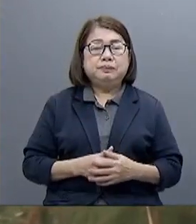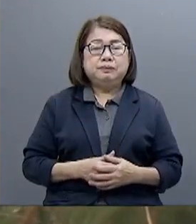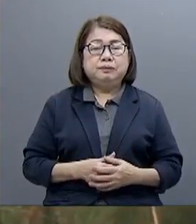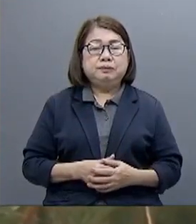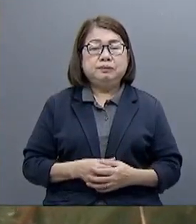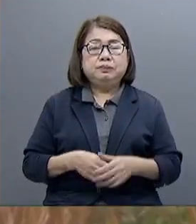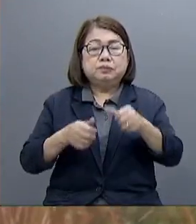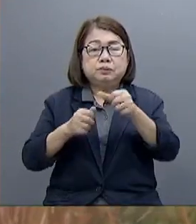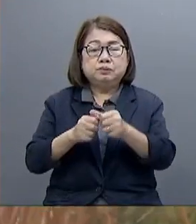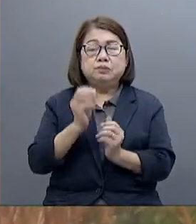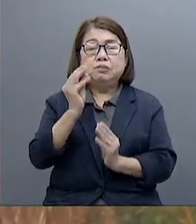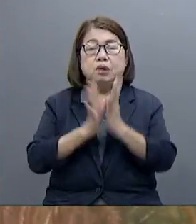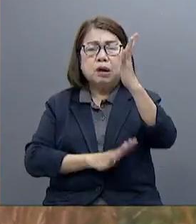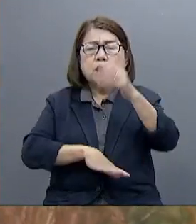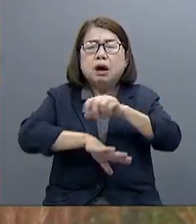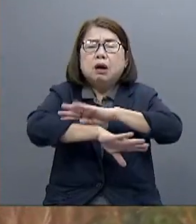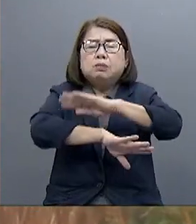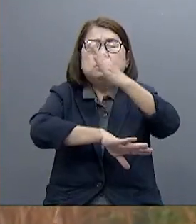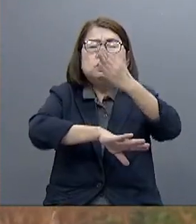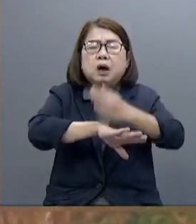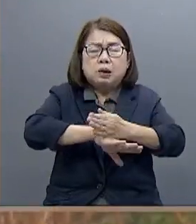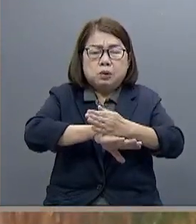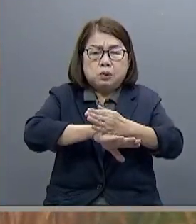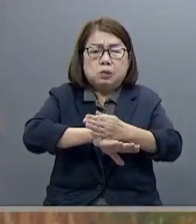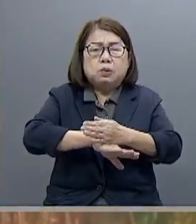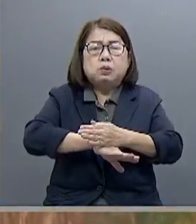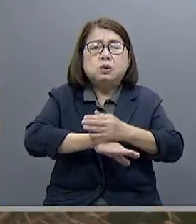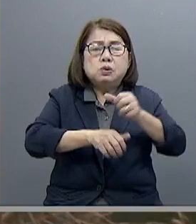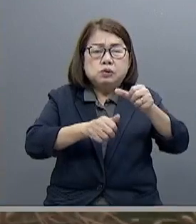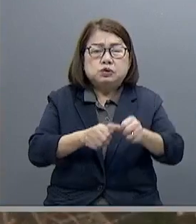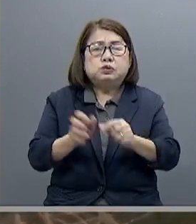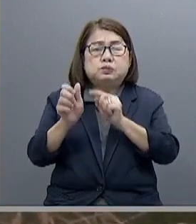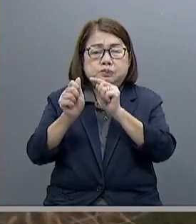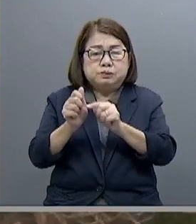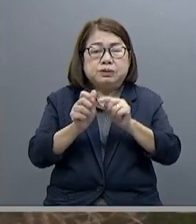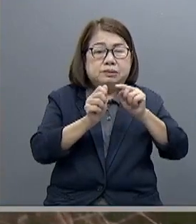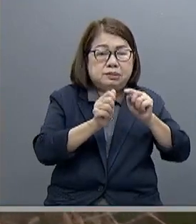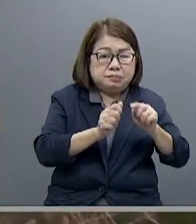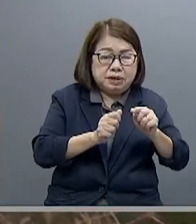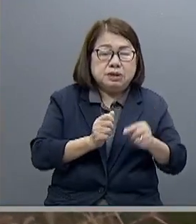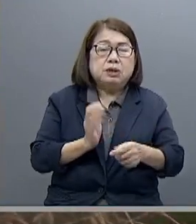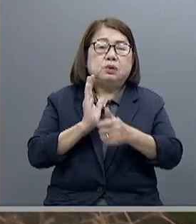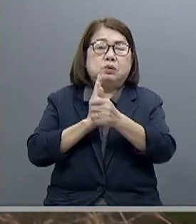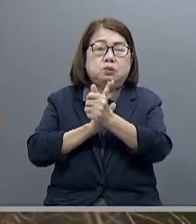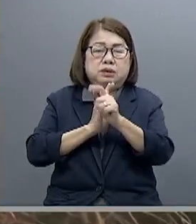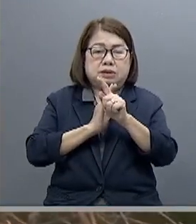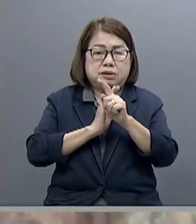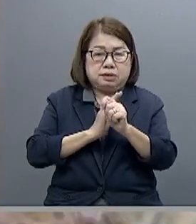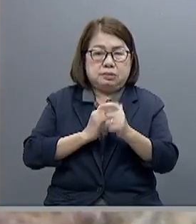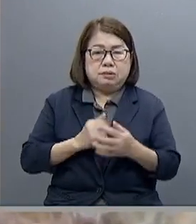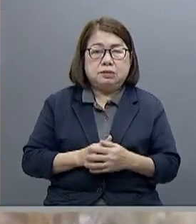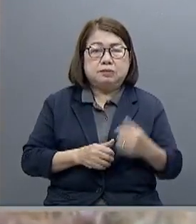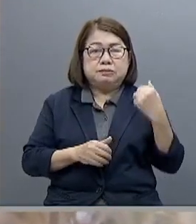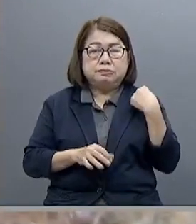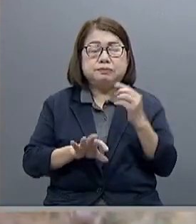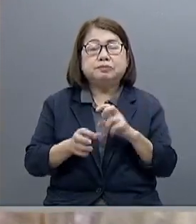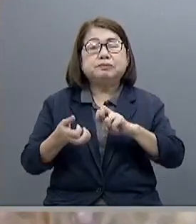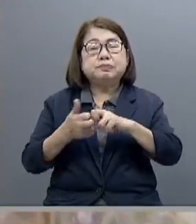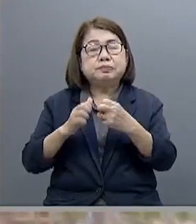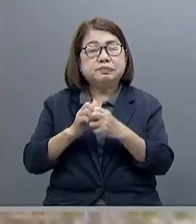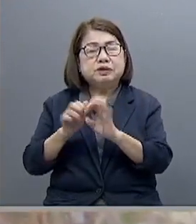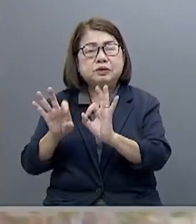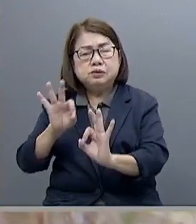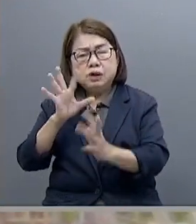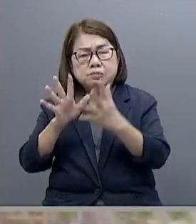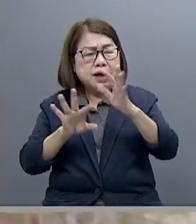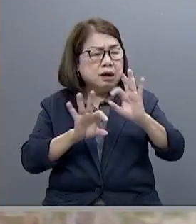พื้นที่ป่าบนภูเขาในอำเภอน้ำปาดและอำเภอฟากท่าจังหวัดอุตรดิตถ์นะครับยังคงเกิดไฟป่าขึ้นหลาย